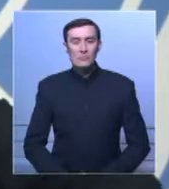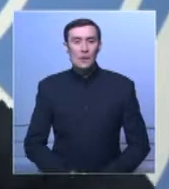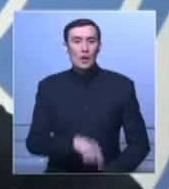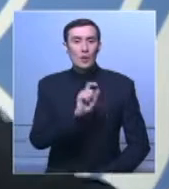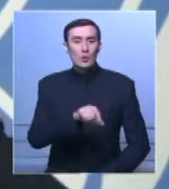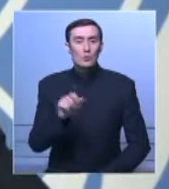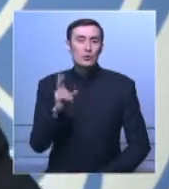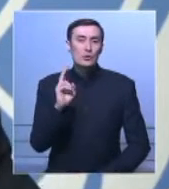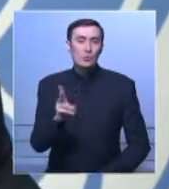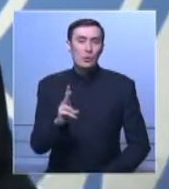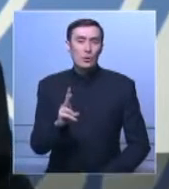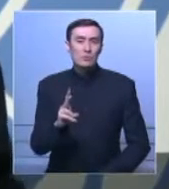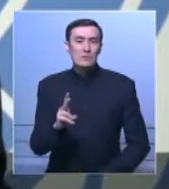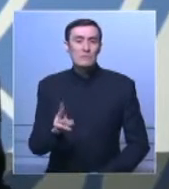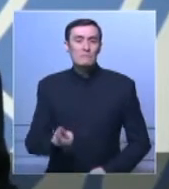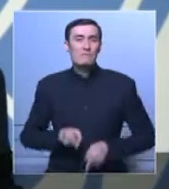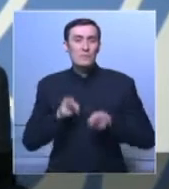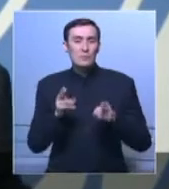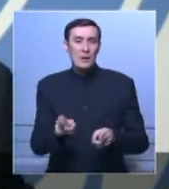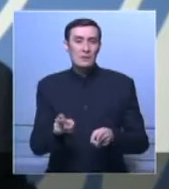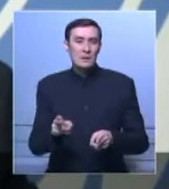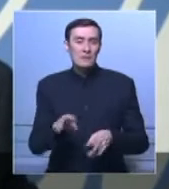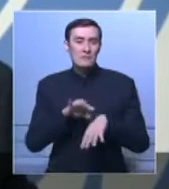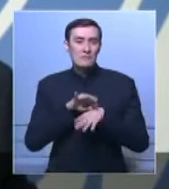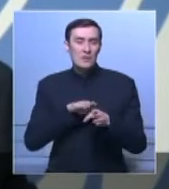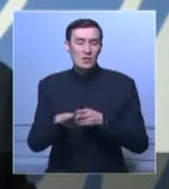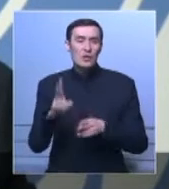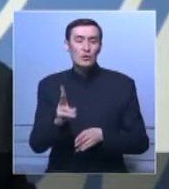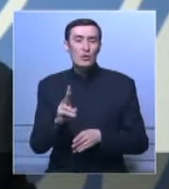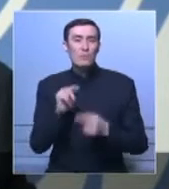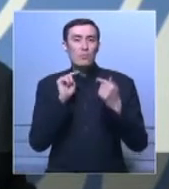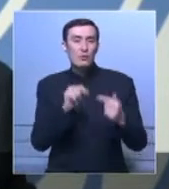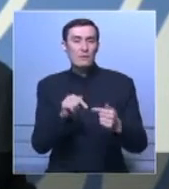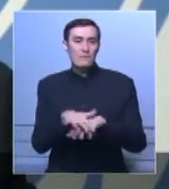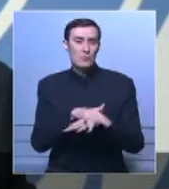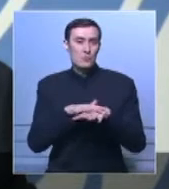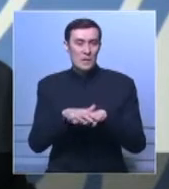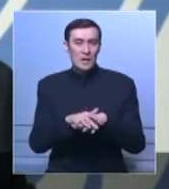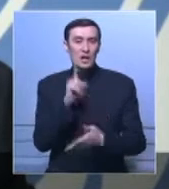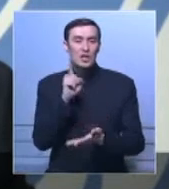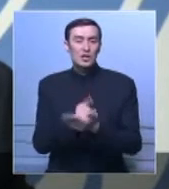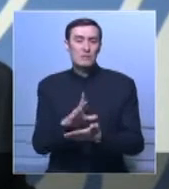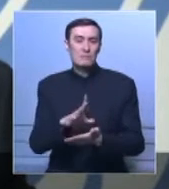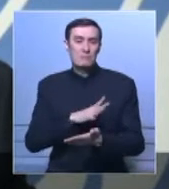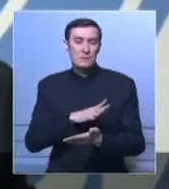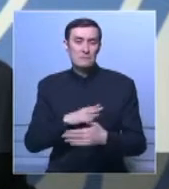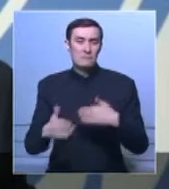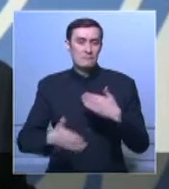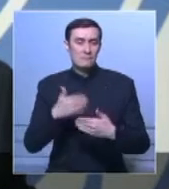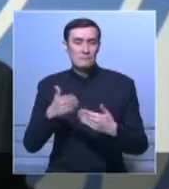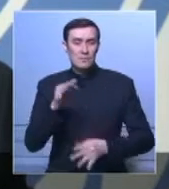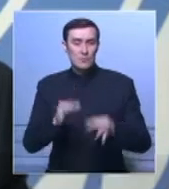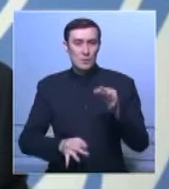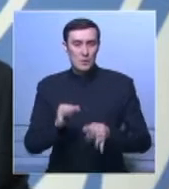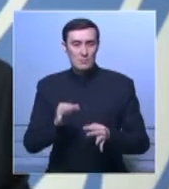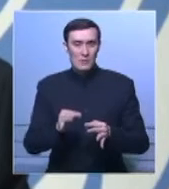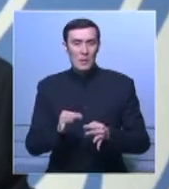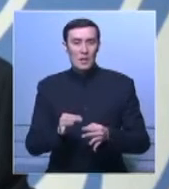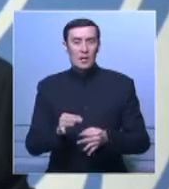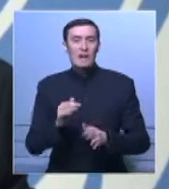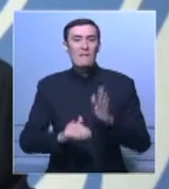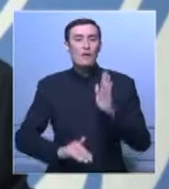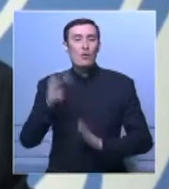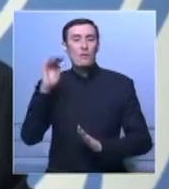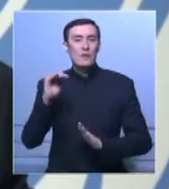Лица, которые совершили военные преступления и преступления против человечности, должны быть привлечены к ответственности. Как